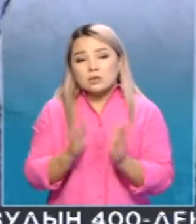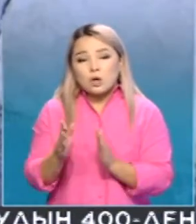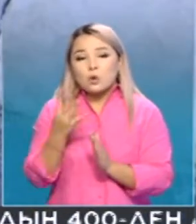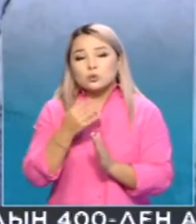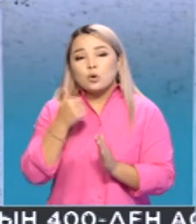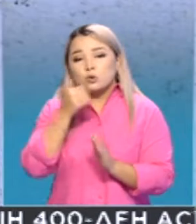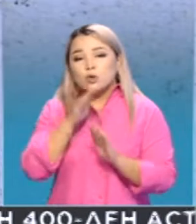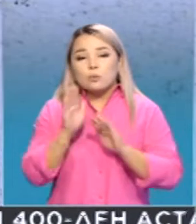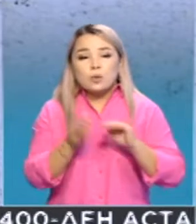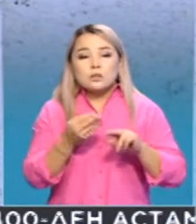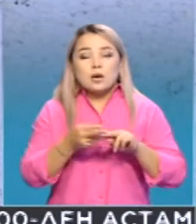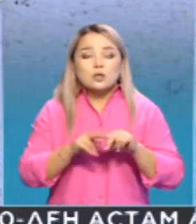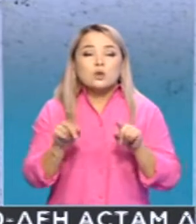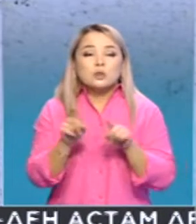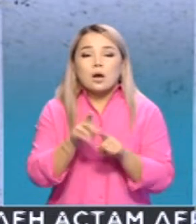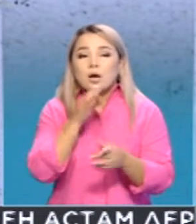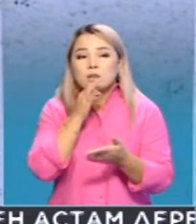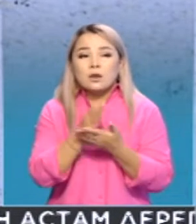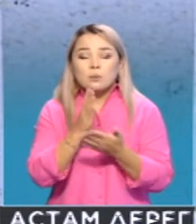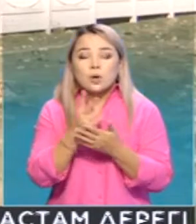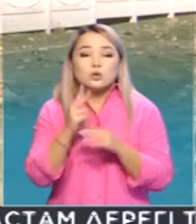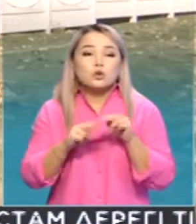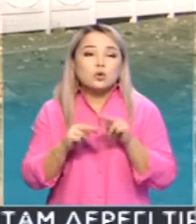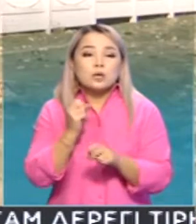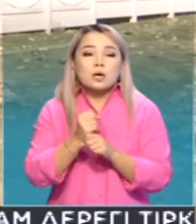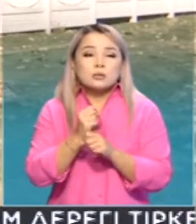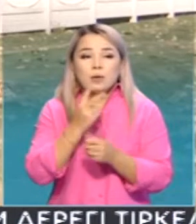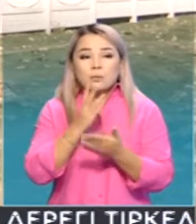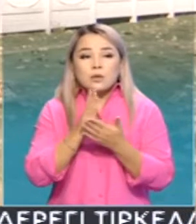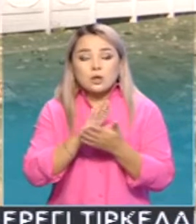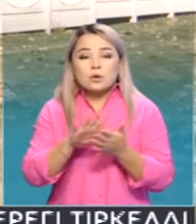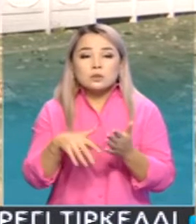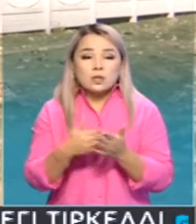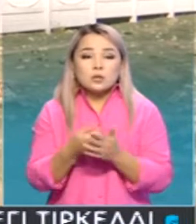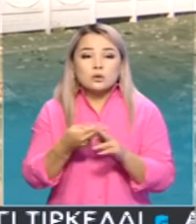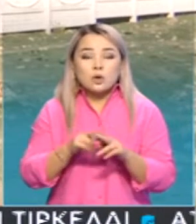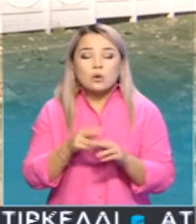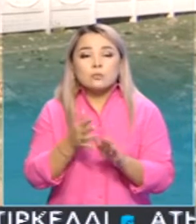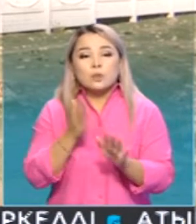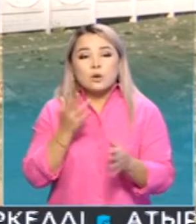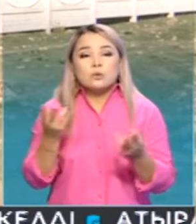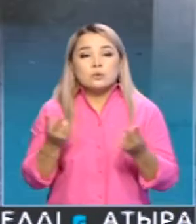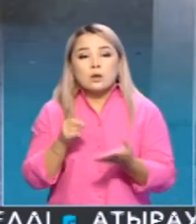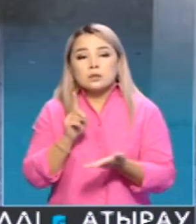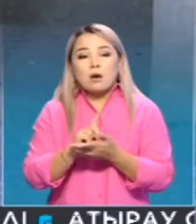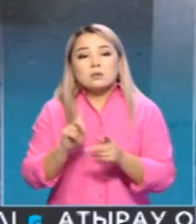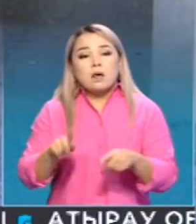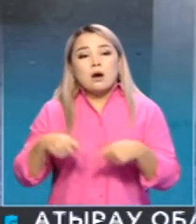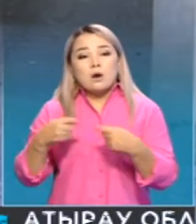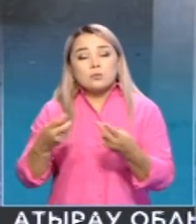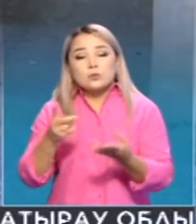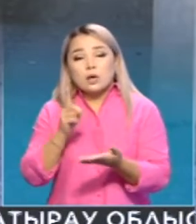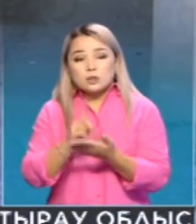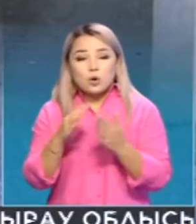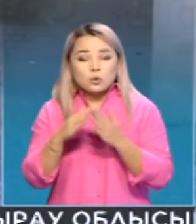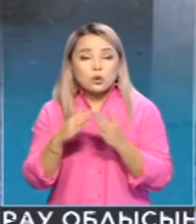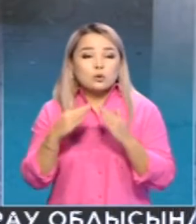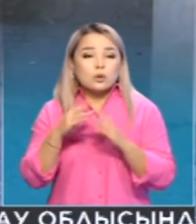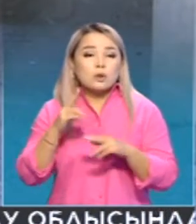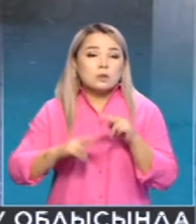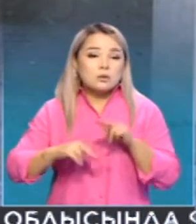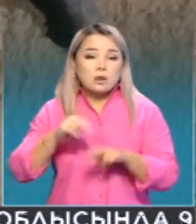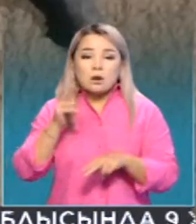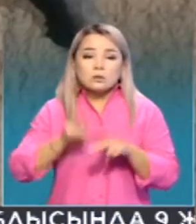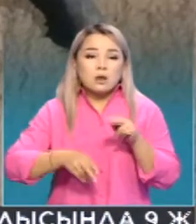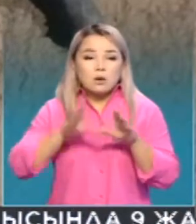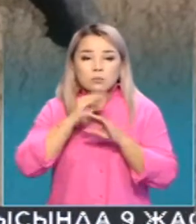баспана мемлекеттік бағдарламасымен мұнда тағы 2 үй салына бастаған. Сол жылы кезекте тұрған мұқтаж отбасыларына тапсырылуы керек еді. Бірақ мердігер жұмысты аяқсыз